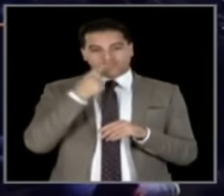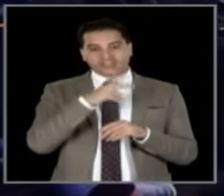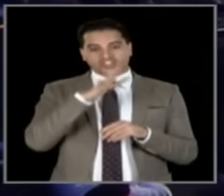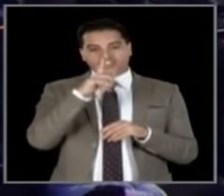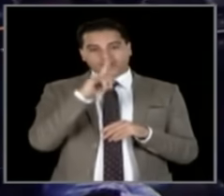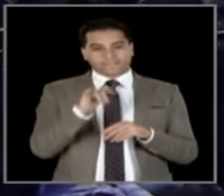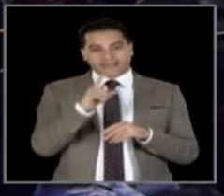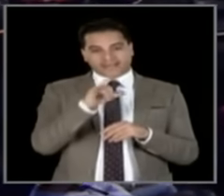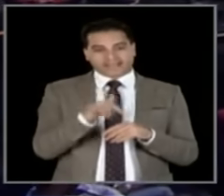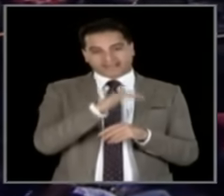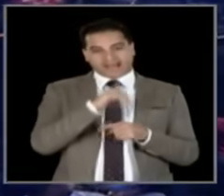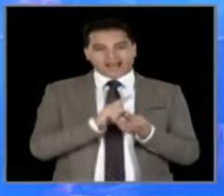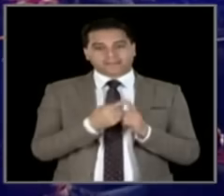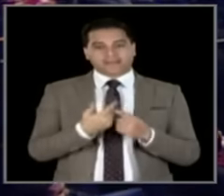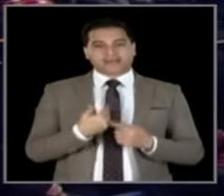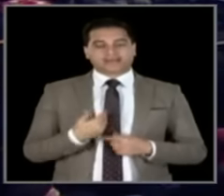مكاني.